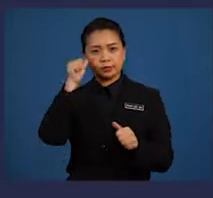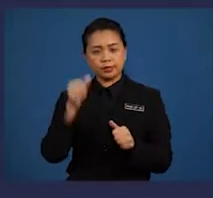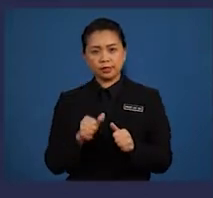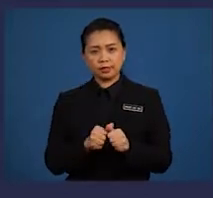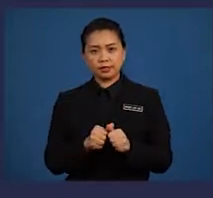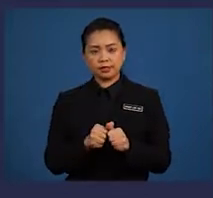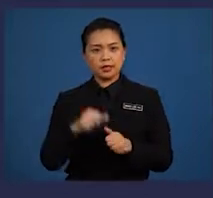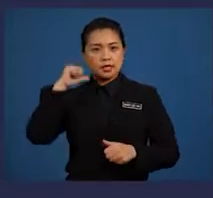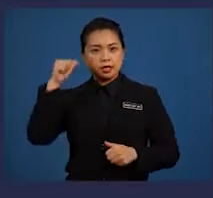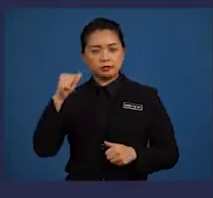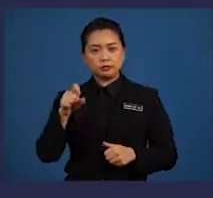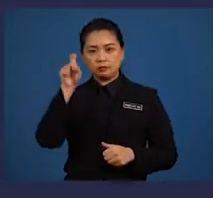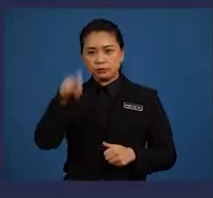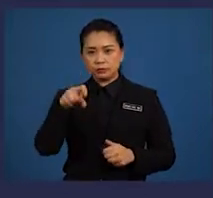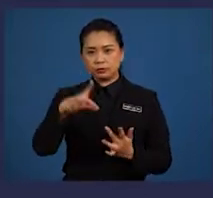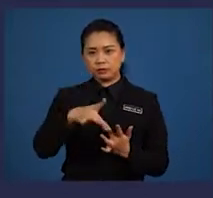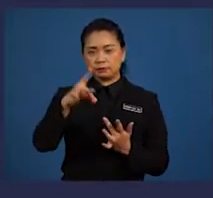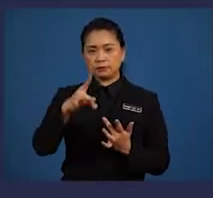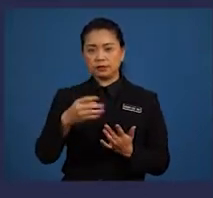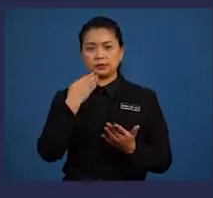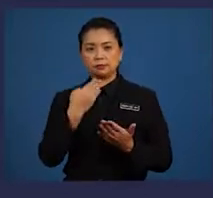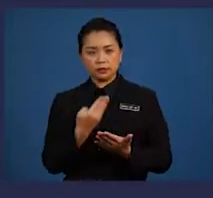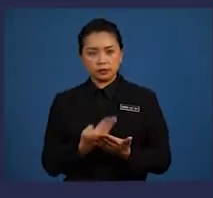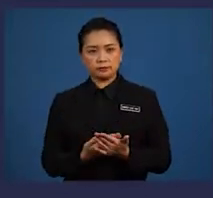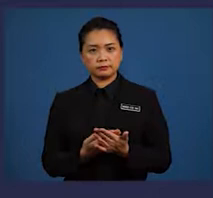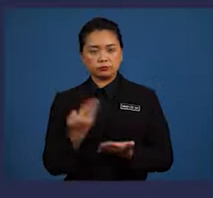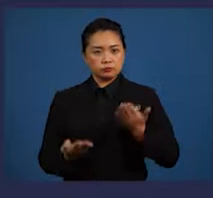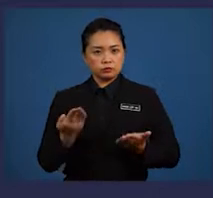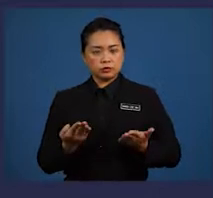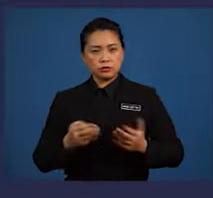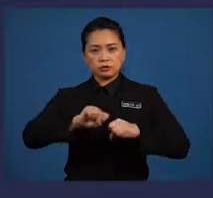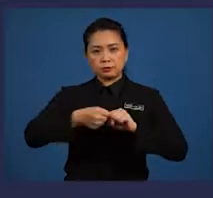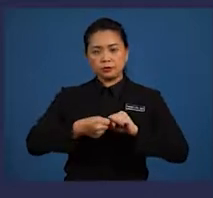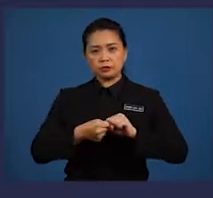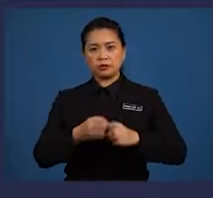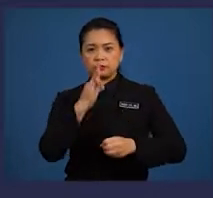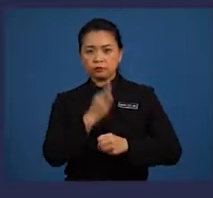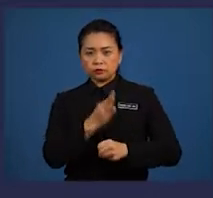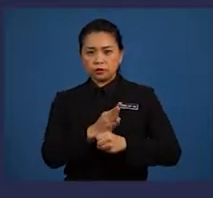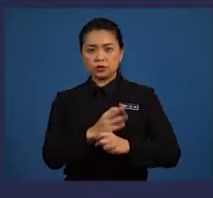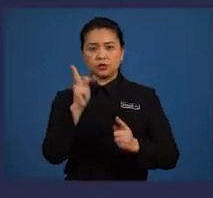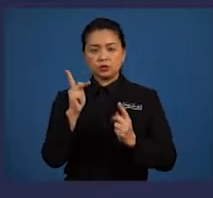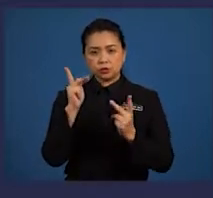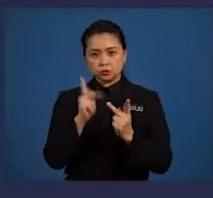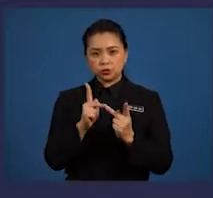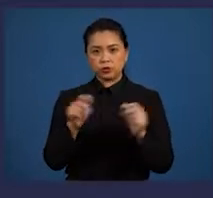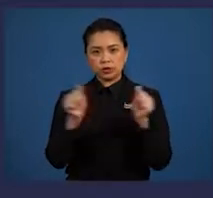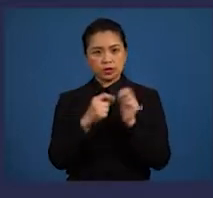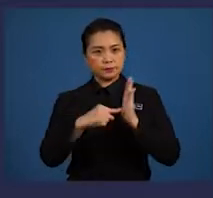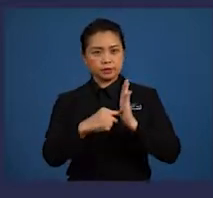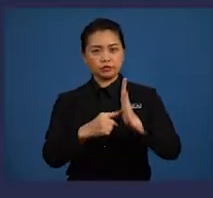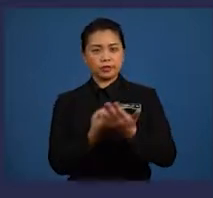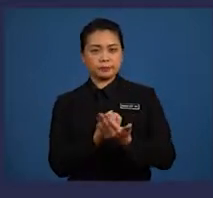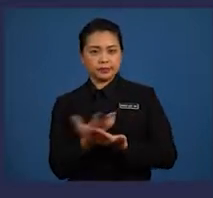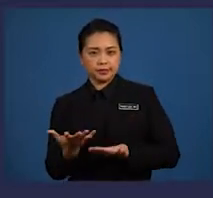diingatkan audio penuh dipilih sebaik mungkin agar jadinya berfungsi dan sesuai dengan perubahan